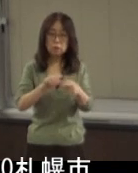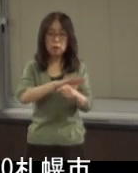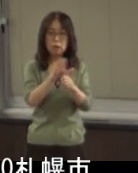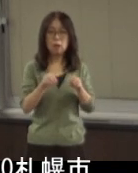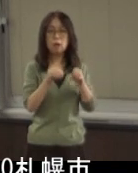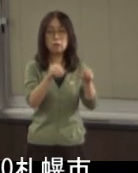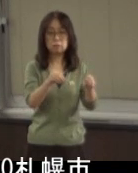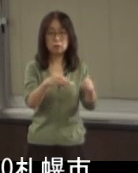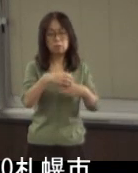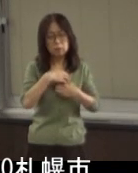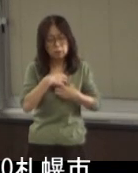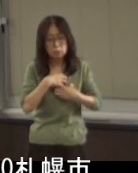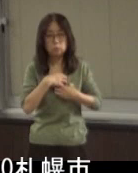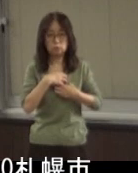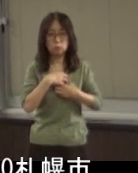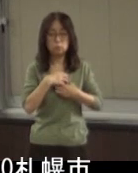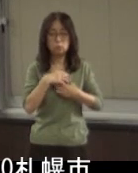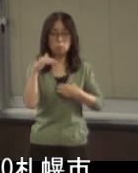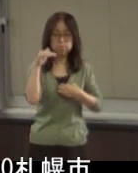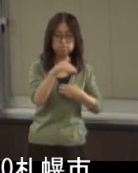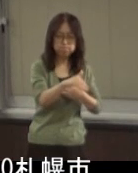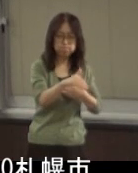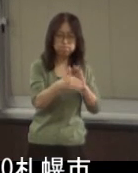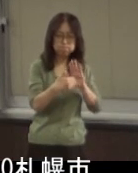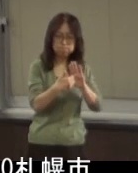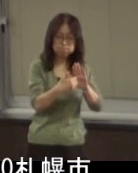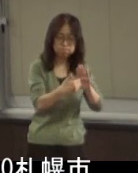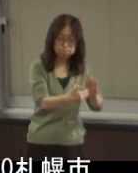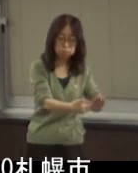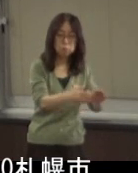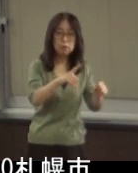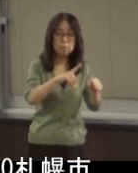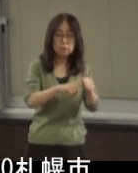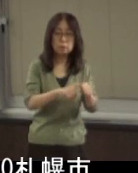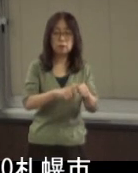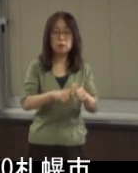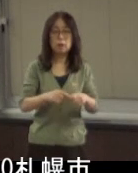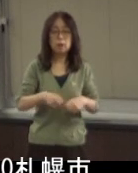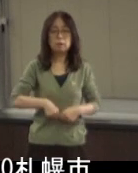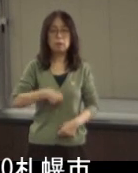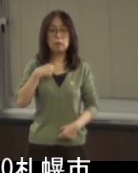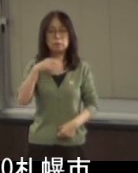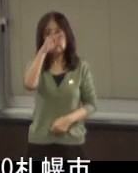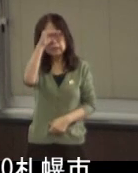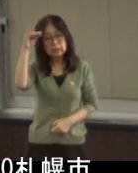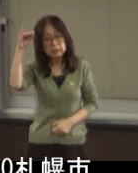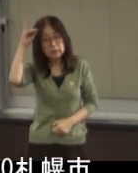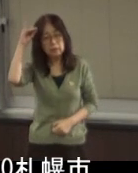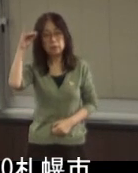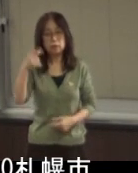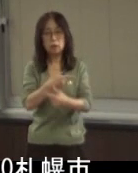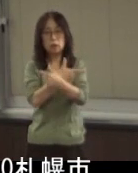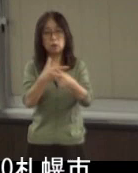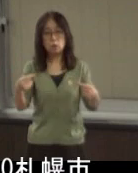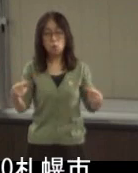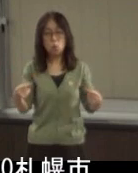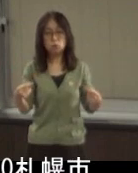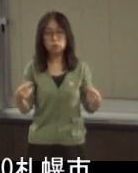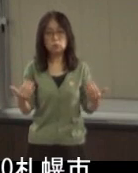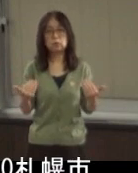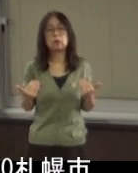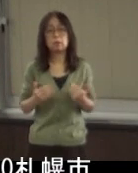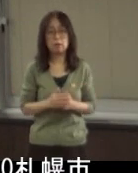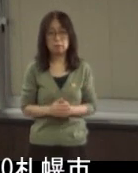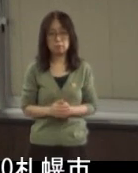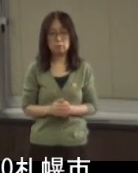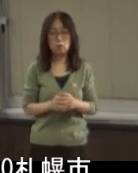のために正しい知識を共有をしていかなければいけない、地域全体でですね、各お店お店、